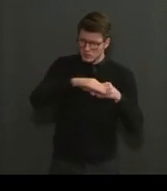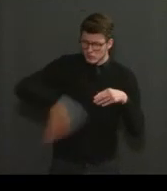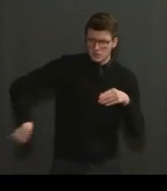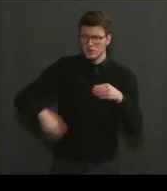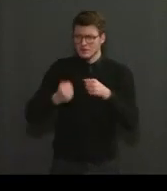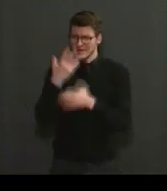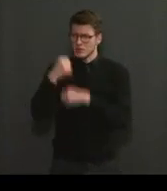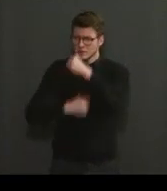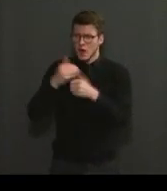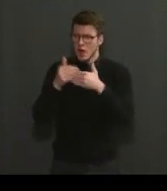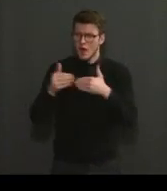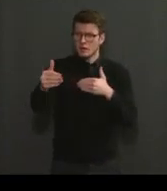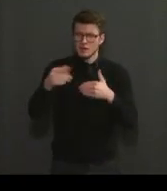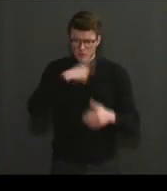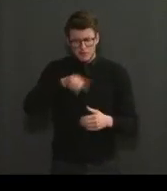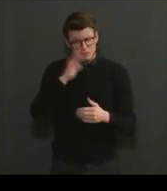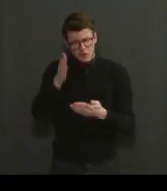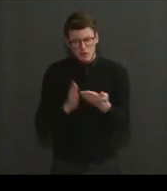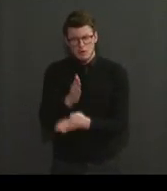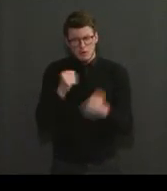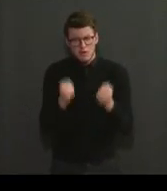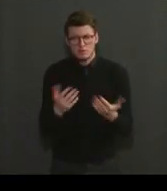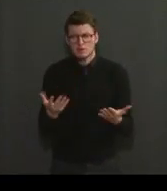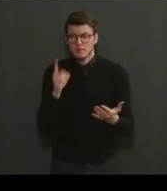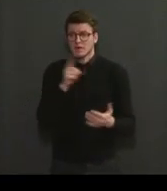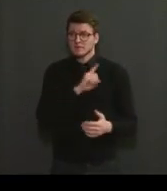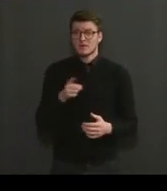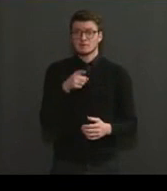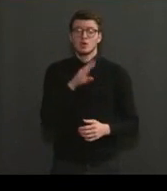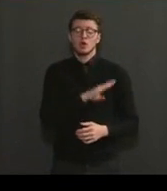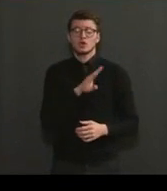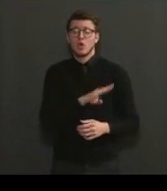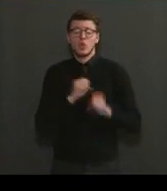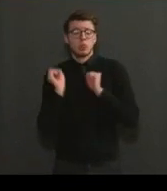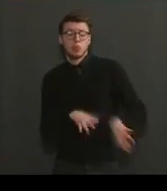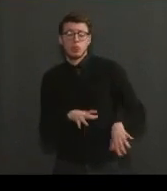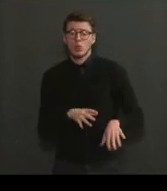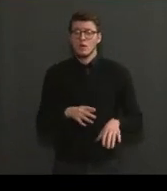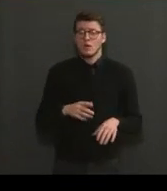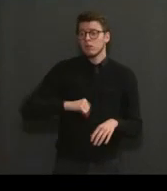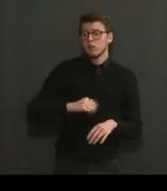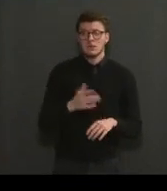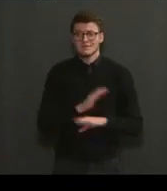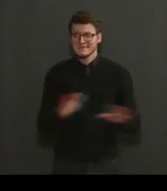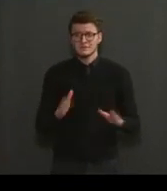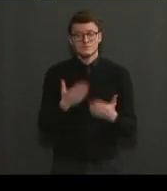We zijn op de goede weg, maar we mogen vooral ons geduld nu niet verliezen. Dank u wel.